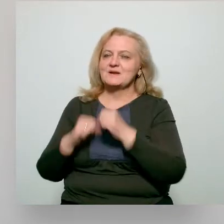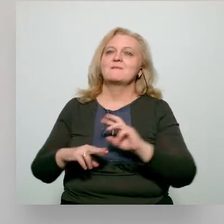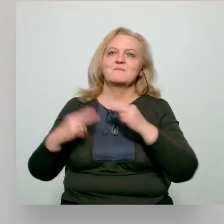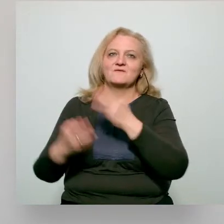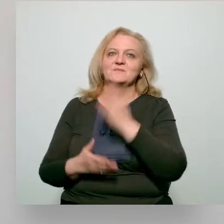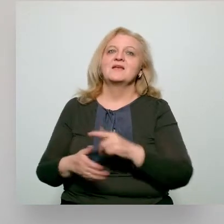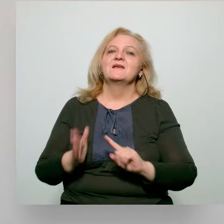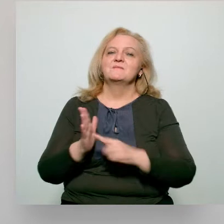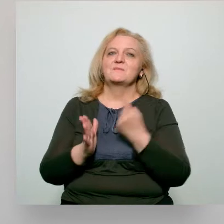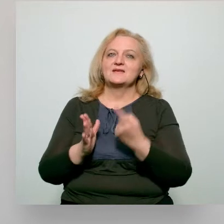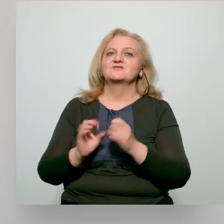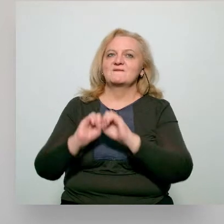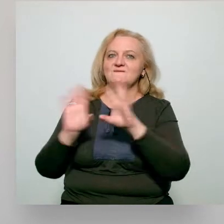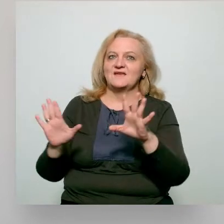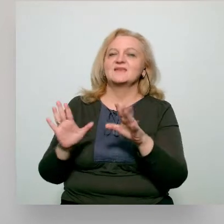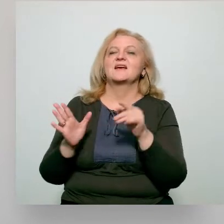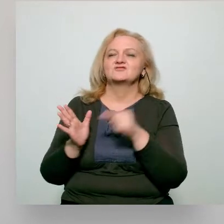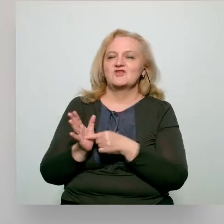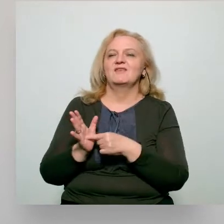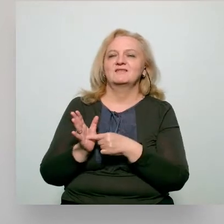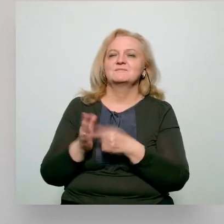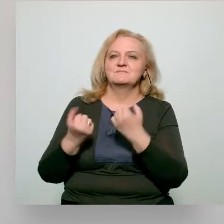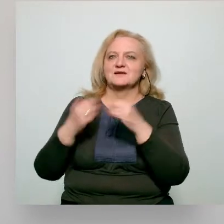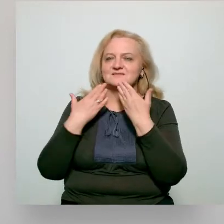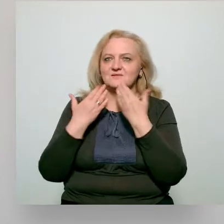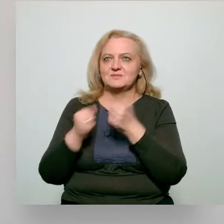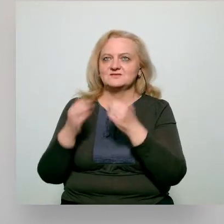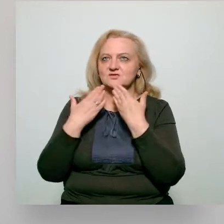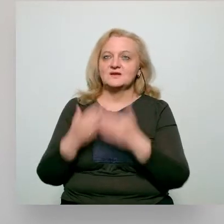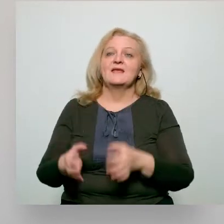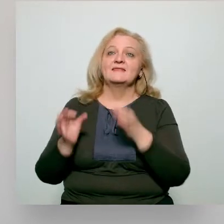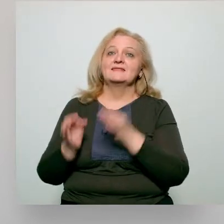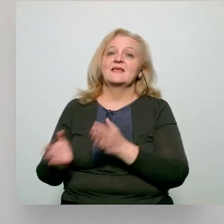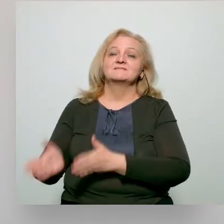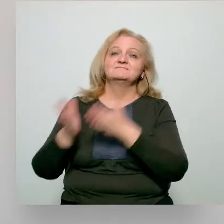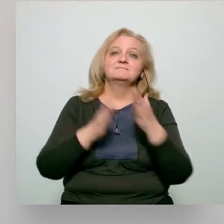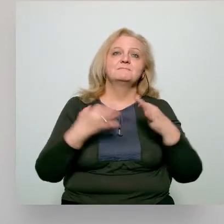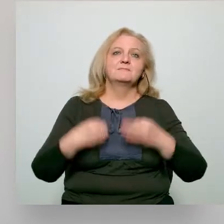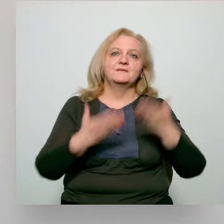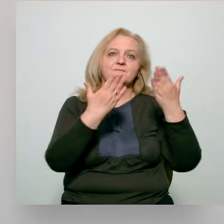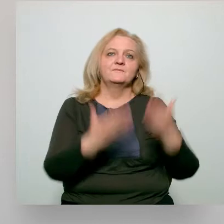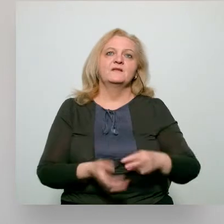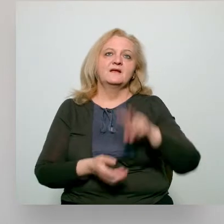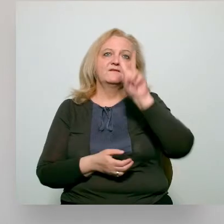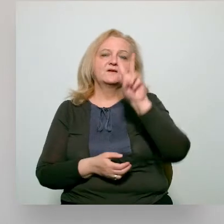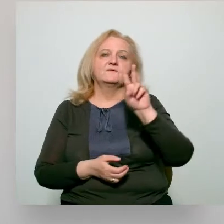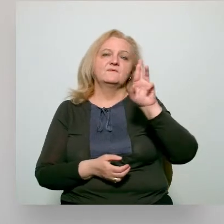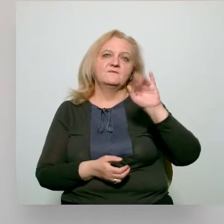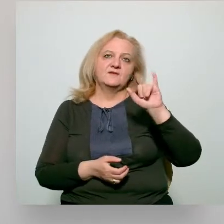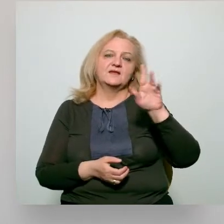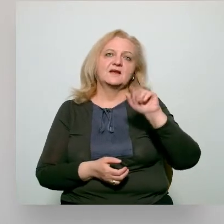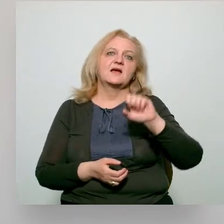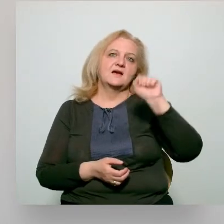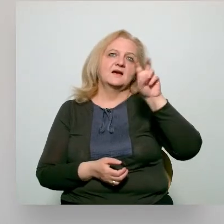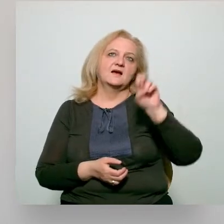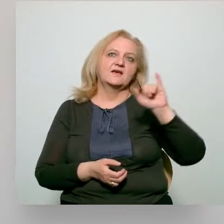za to pierwsze określenie tutaj stanowiska. Bardzo, bardzo dziękuję. Chciałem teraz przejść do pani Wiry Achajewej z